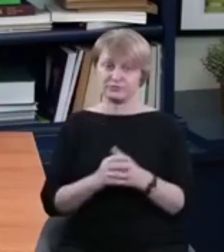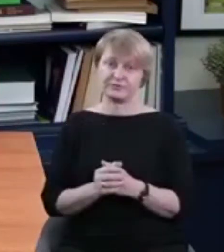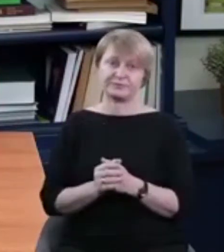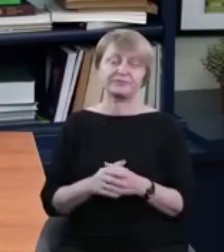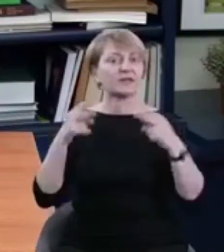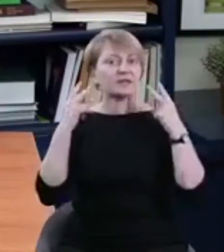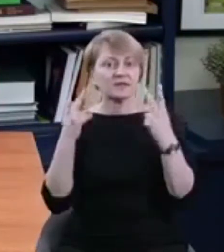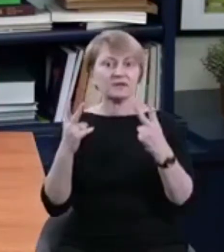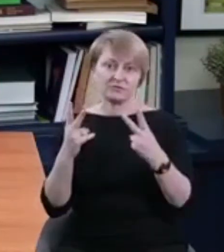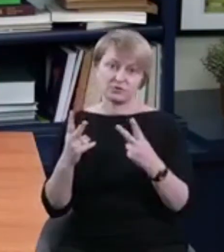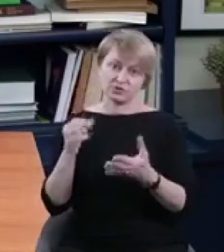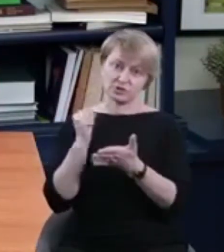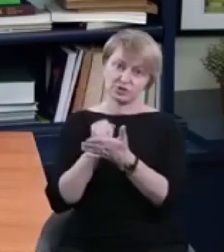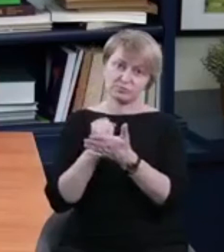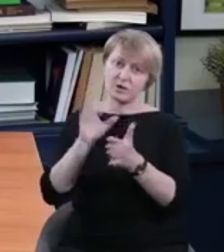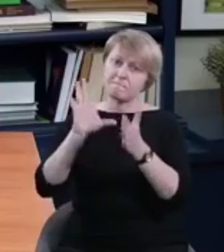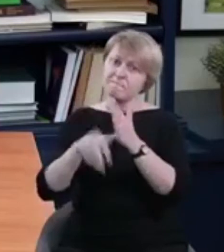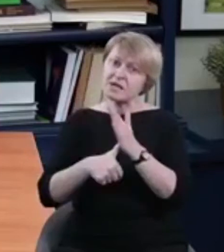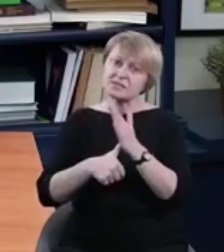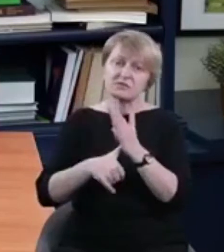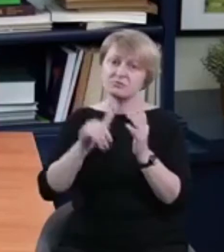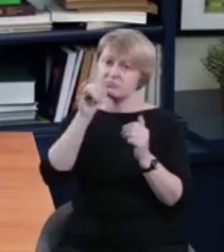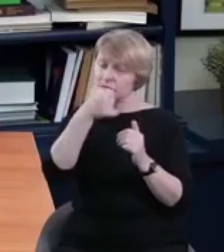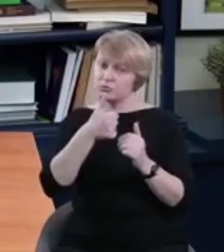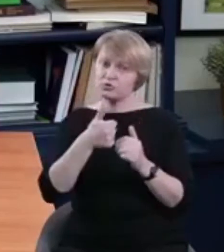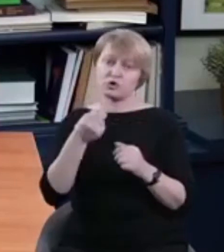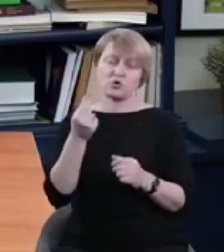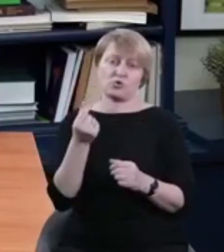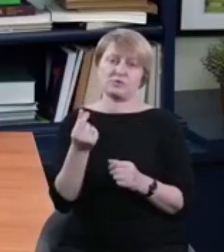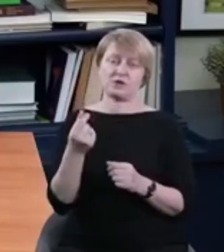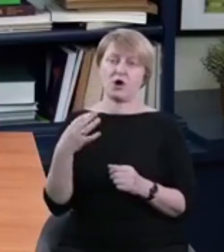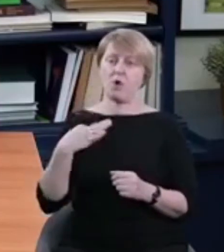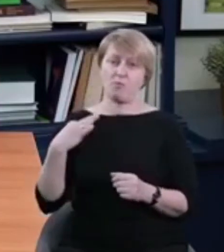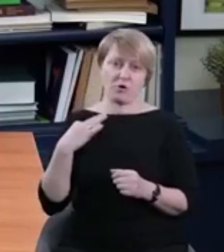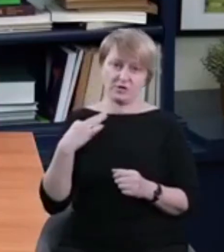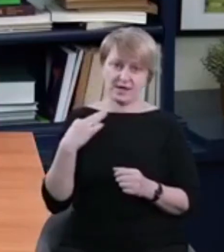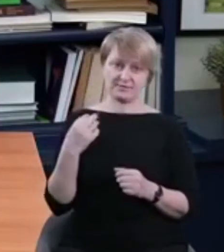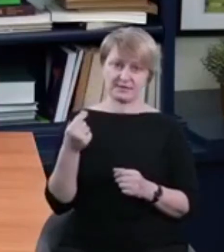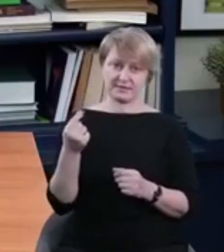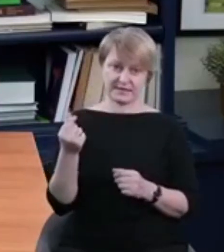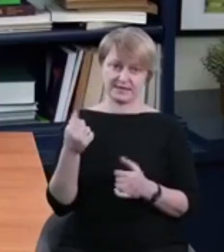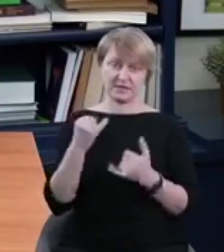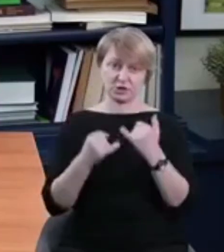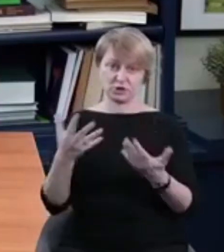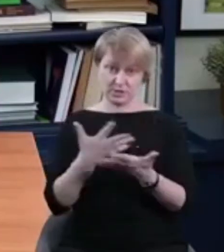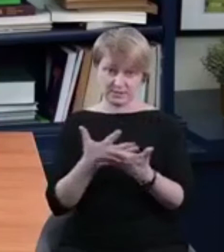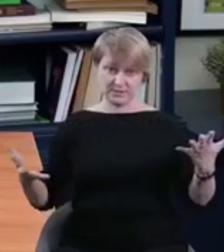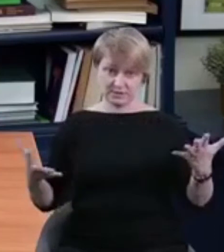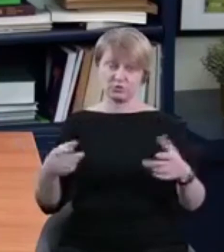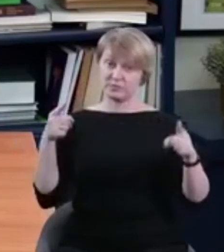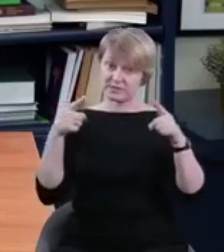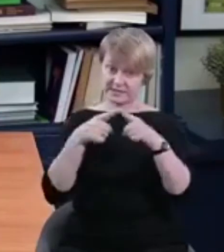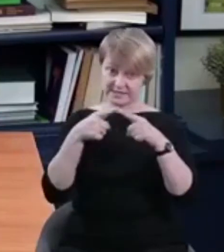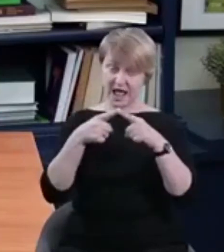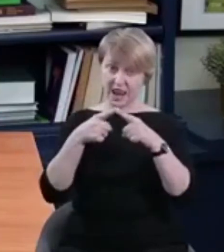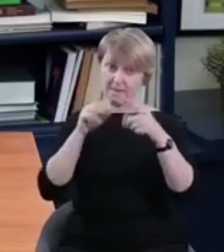najważniejsza rzecz miasto nie może tego kupować podobnej cenie jeżeli miałoby tak być w ogóle kupić to musi być ten cel publiczne a po